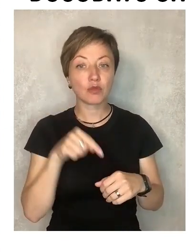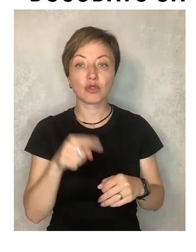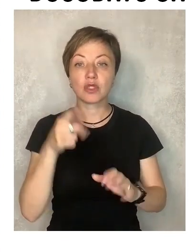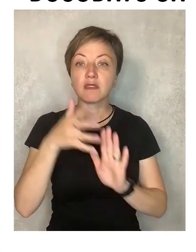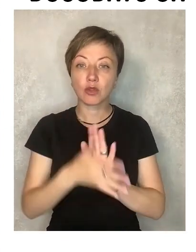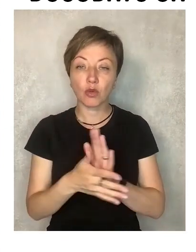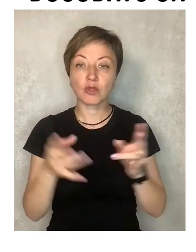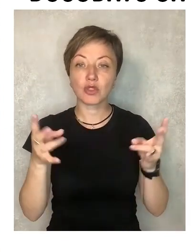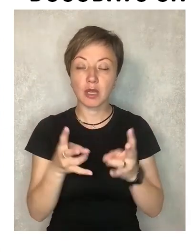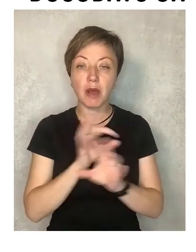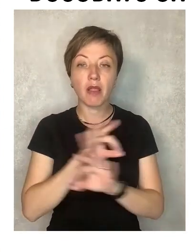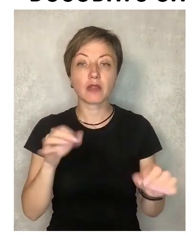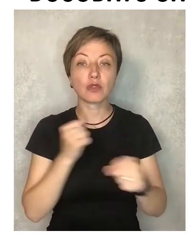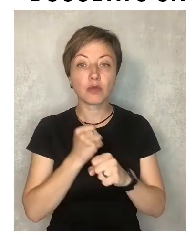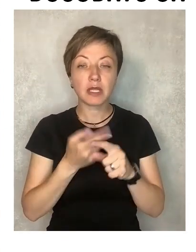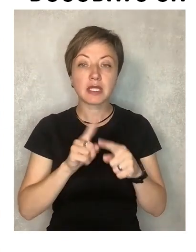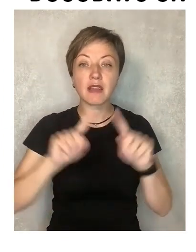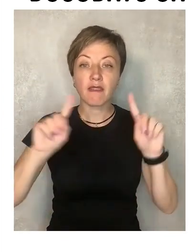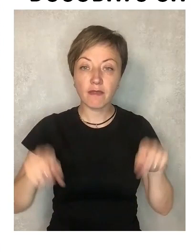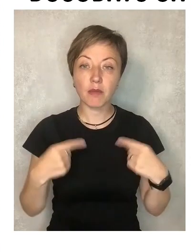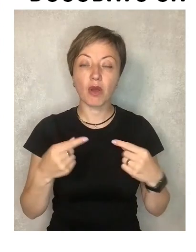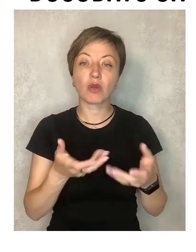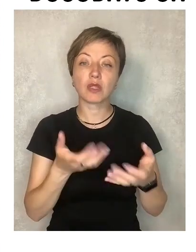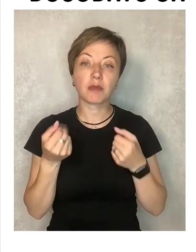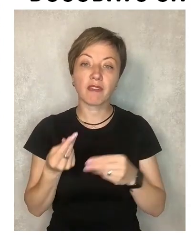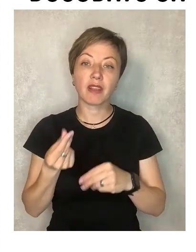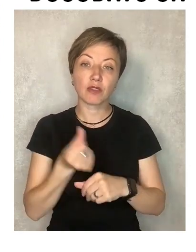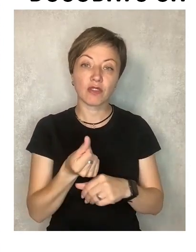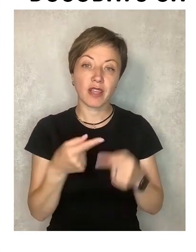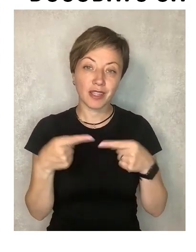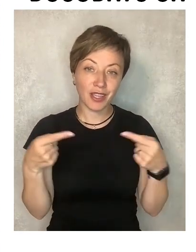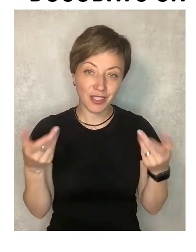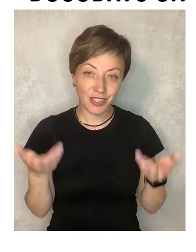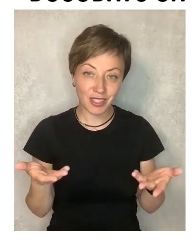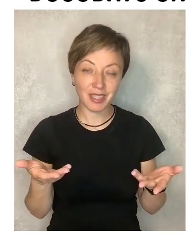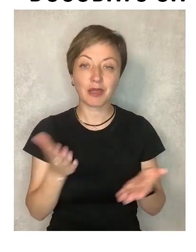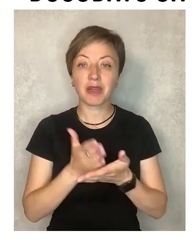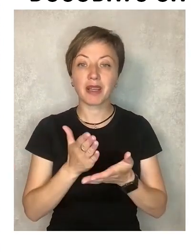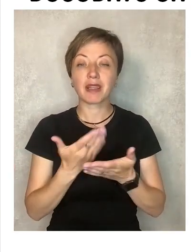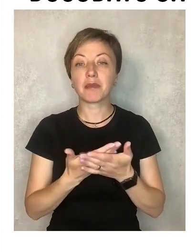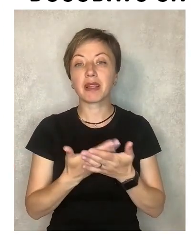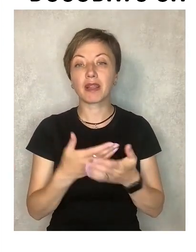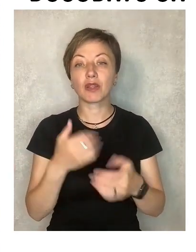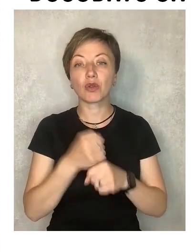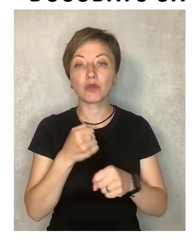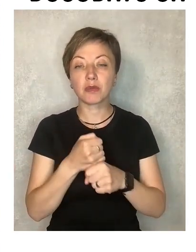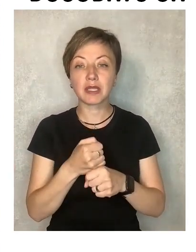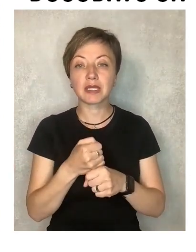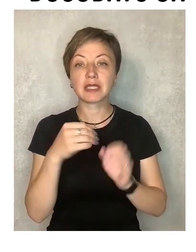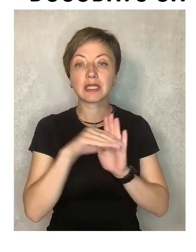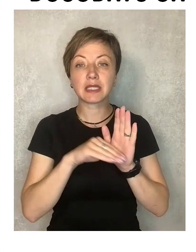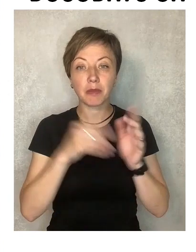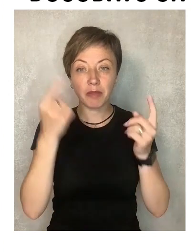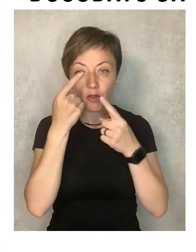класно робити, а тому, що це вимога для отримання фінансування на інші речі. Наприклад, розробка систем там геоінформаційних систем чи